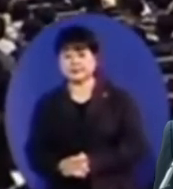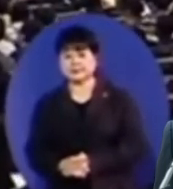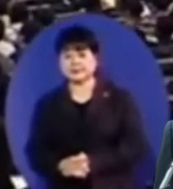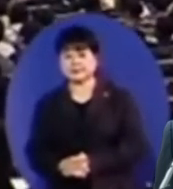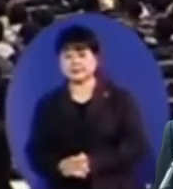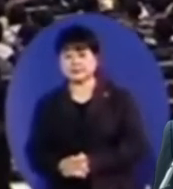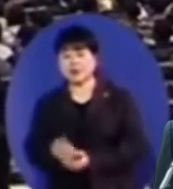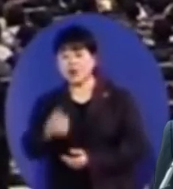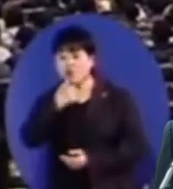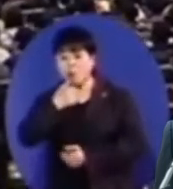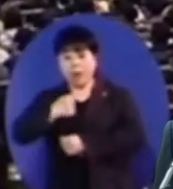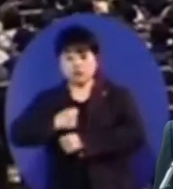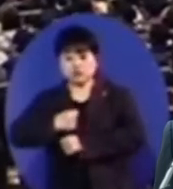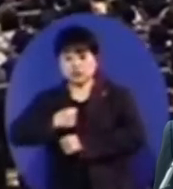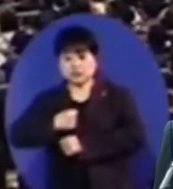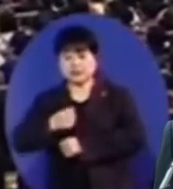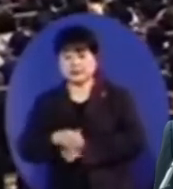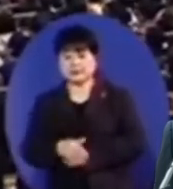로마의 군인들이